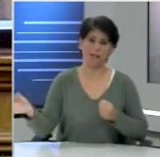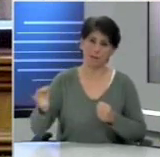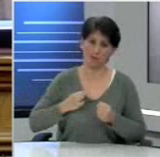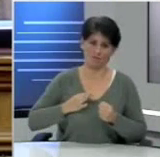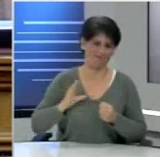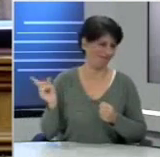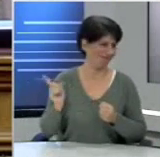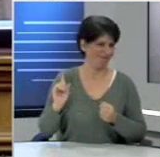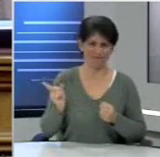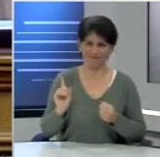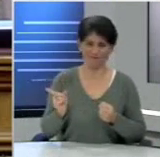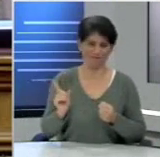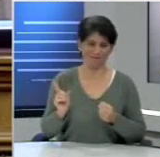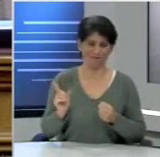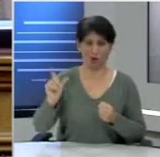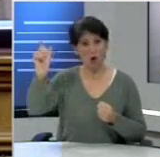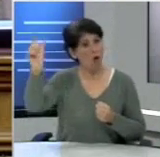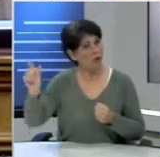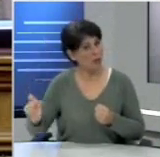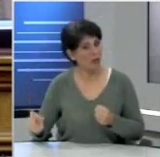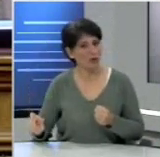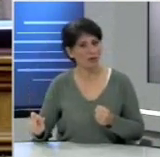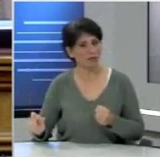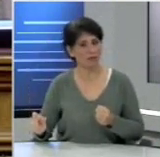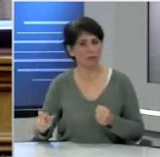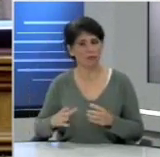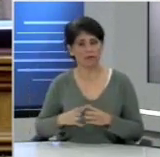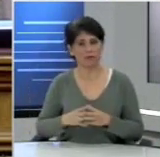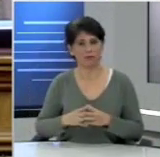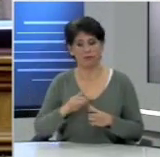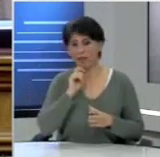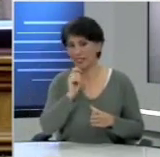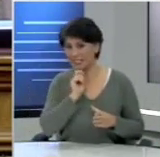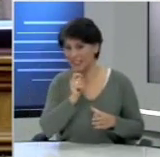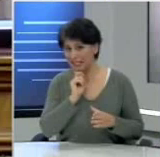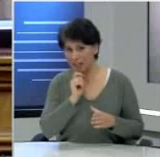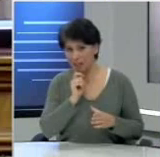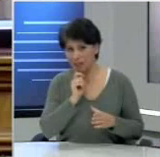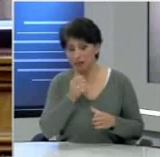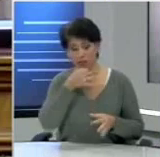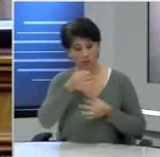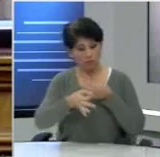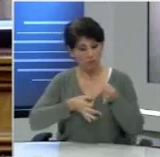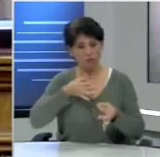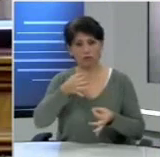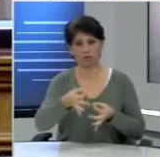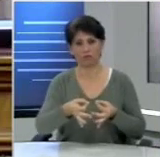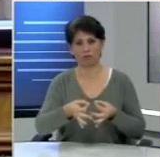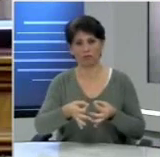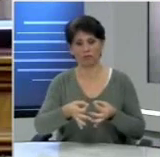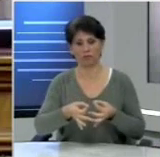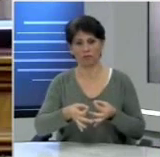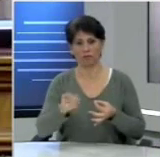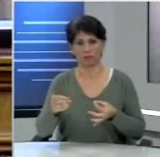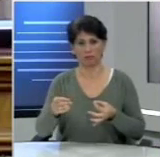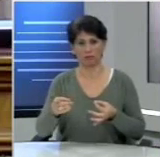πούν. Ο ίδιος έδινε συνεντεύξεις στις οποίες μιλούσε για